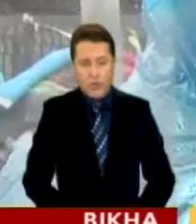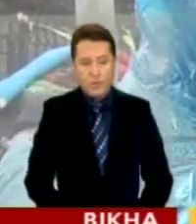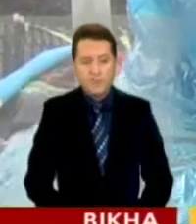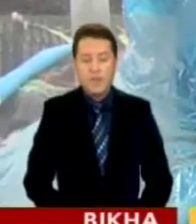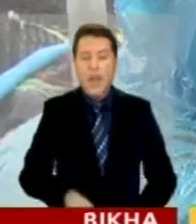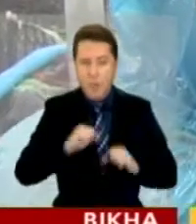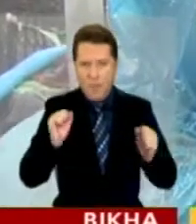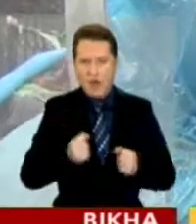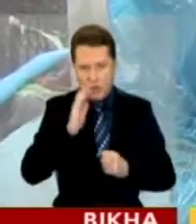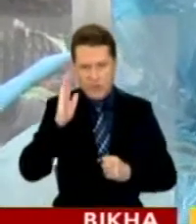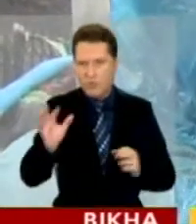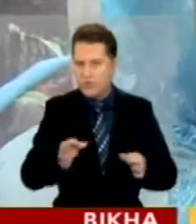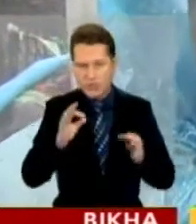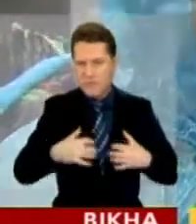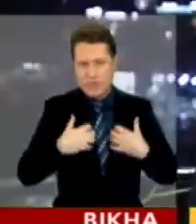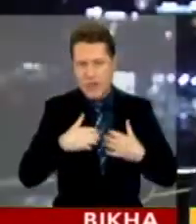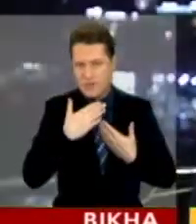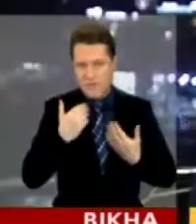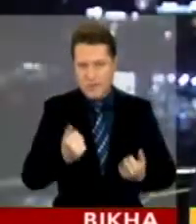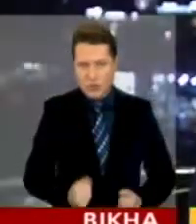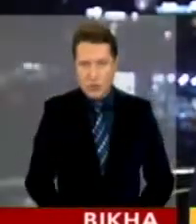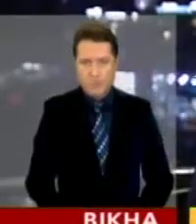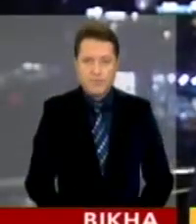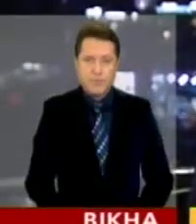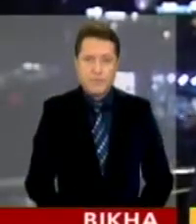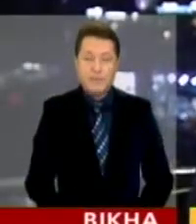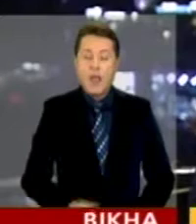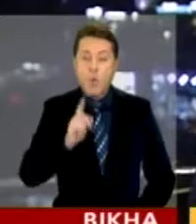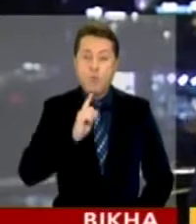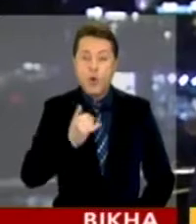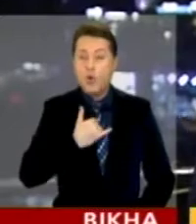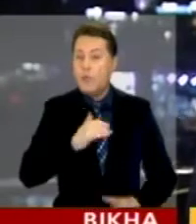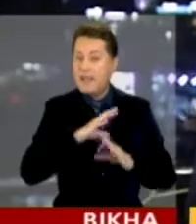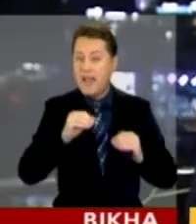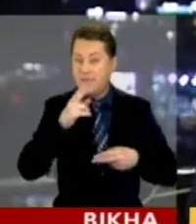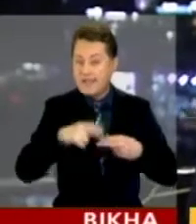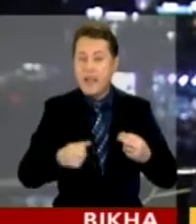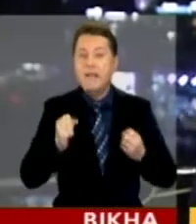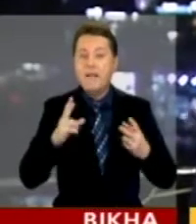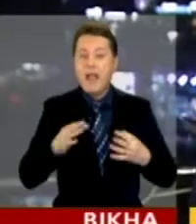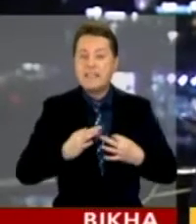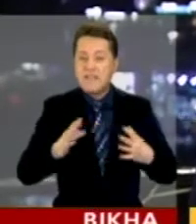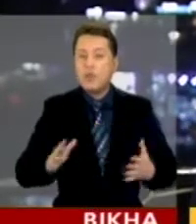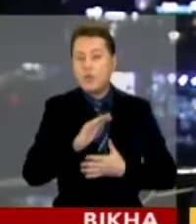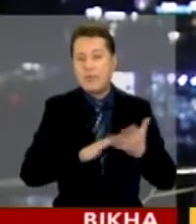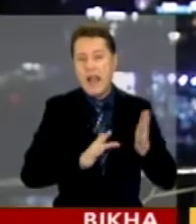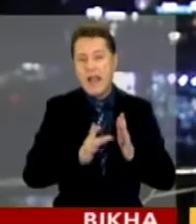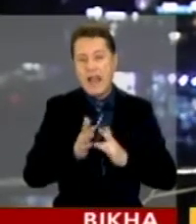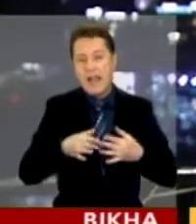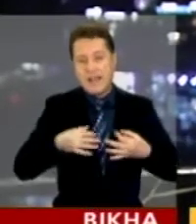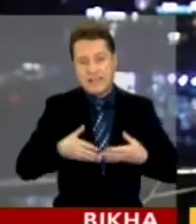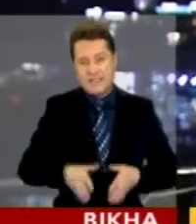морози будуть, так що нічого страшного немає. Отже, Віто, поки що в мене все. Як святкують далі Різдво на